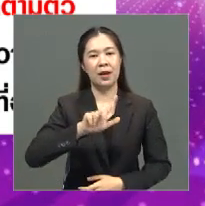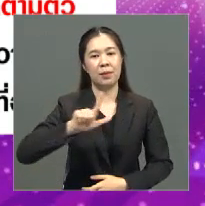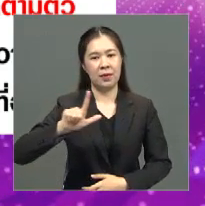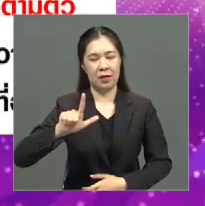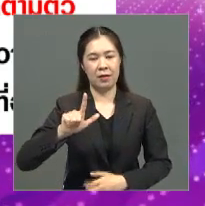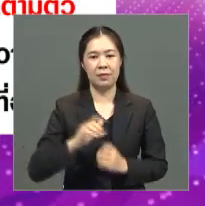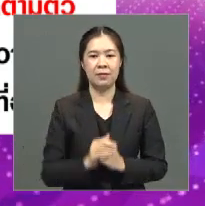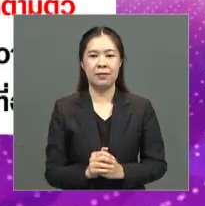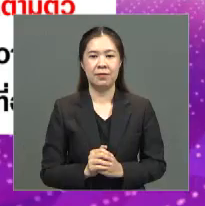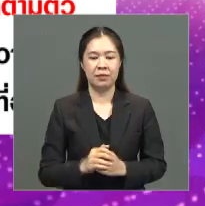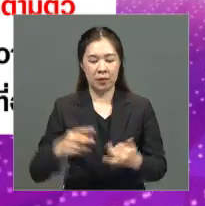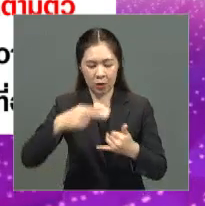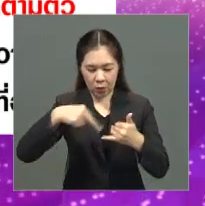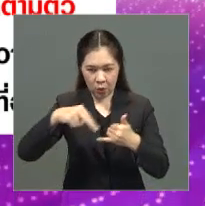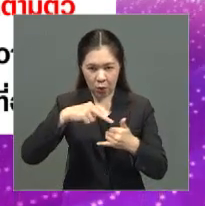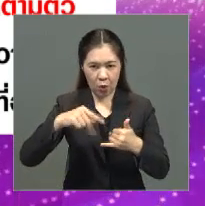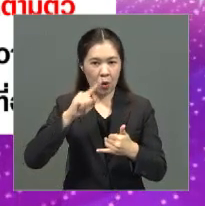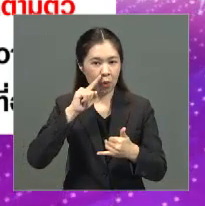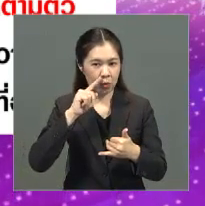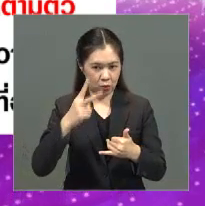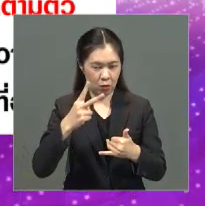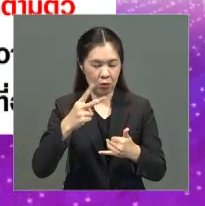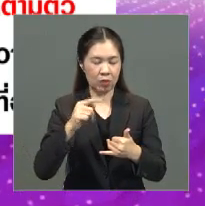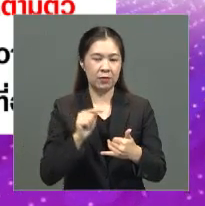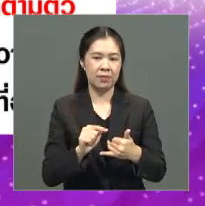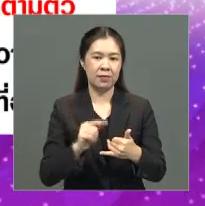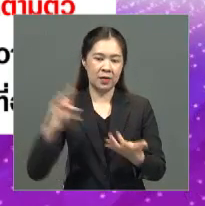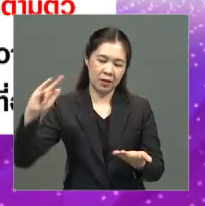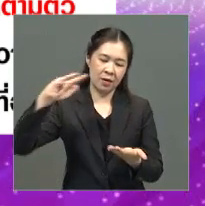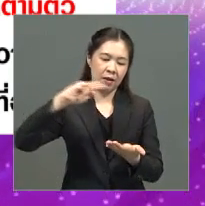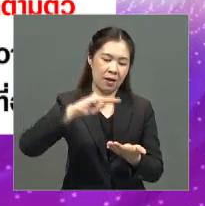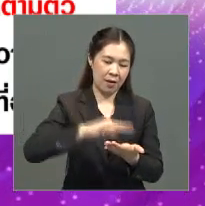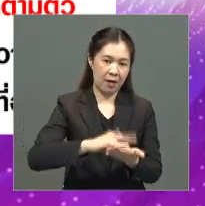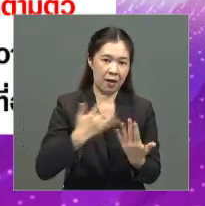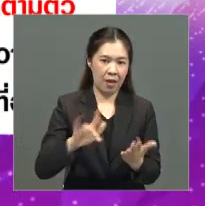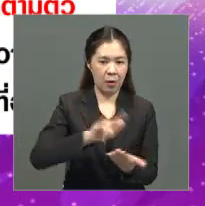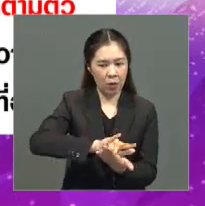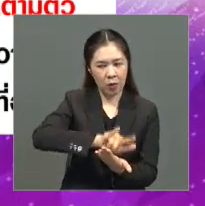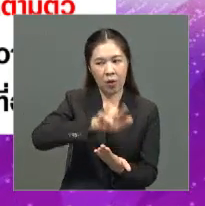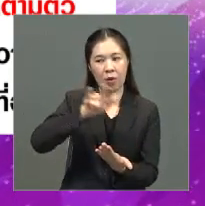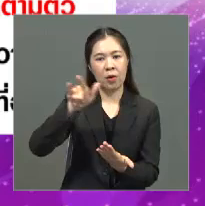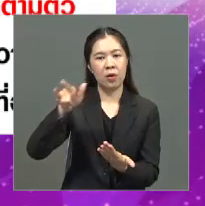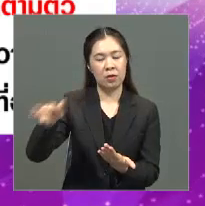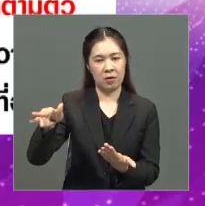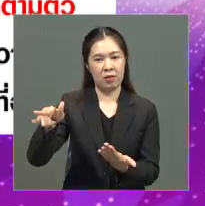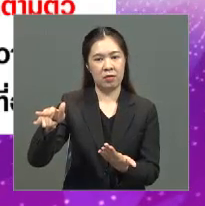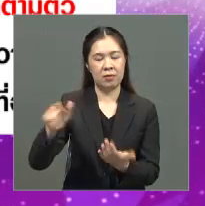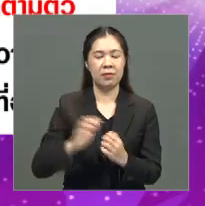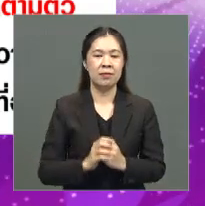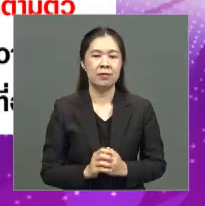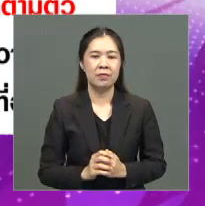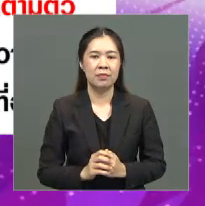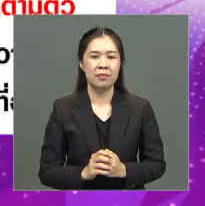ต้องมีการตรวจหาเชื้อซ้ำนะคะเมื่อเดินทางมาถึงและเมื่อเดินทางออกจากประเทศไทยที่ช่องทางเข้าออกประเทศ